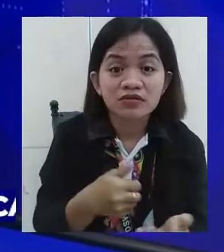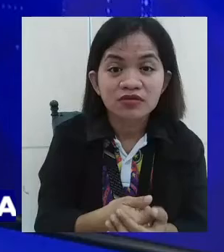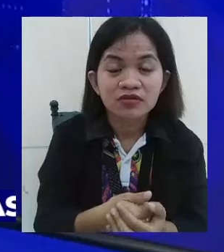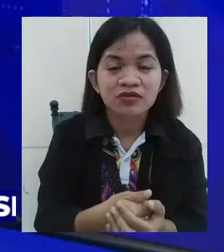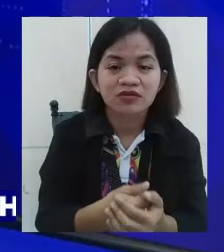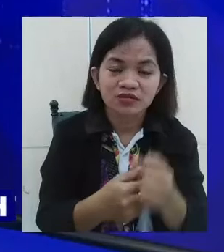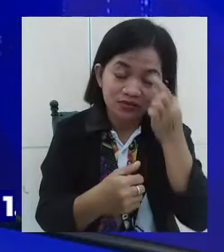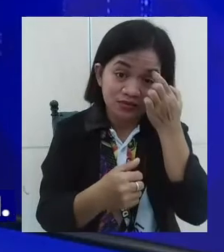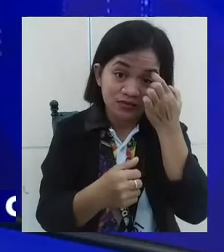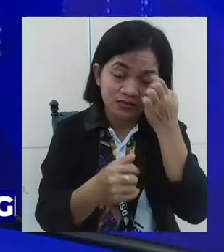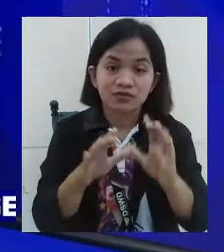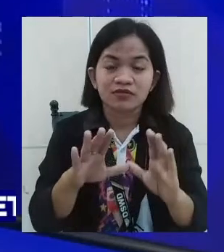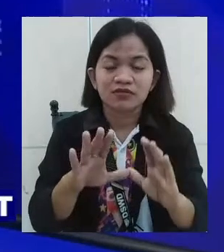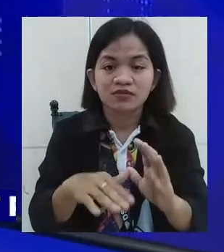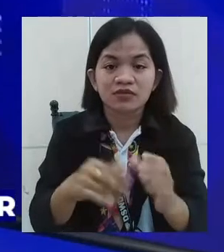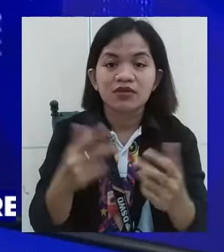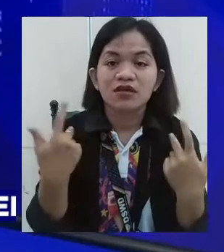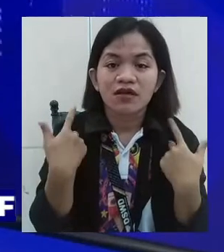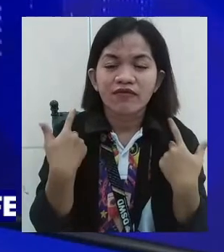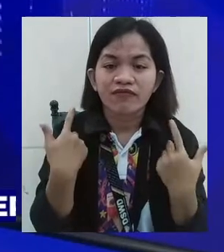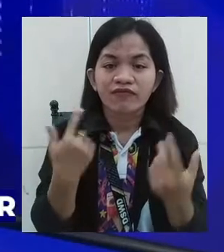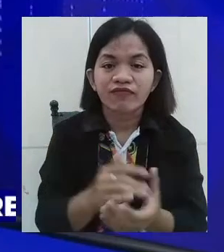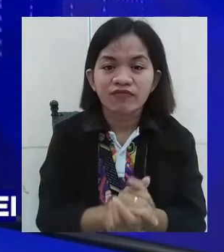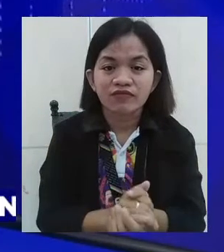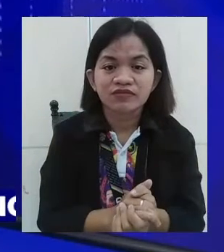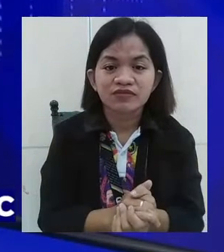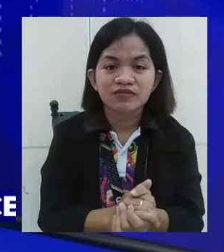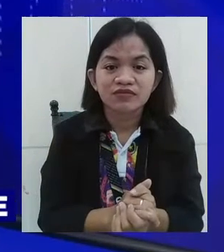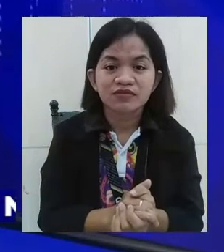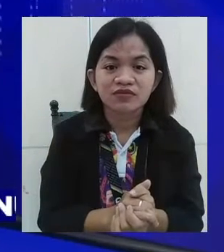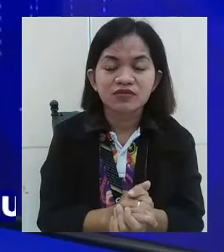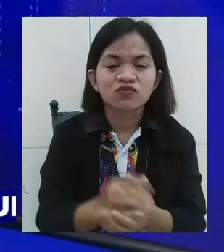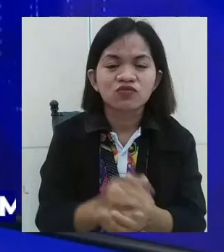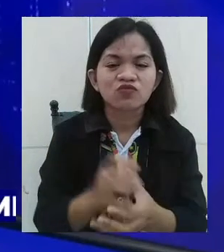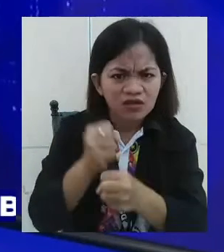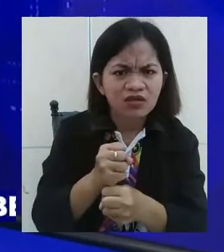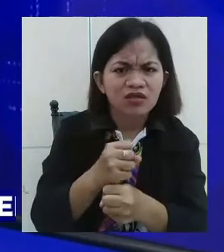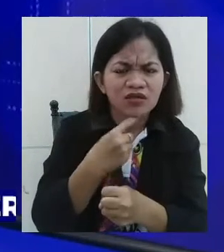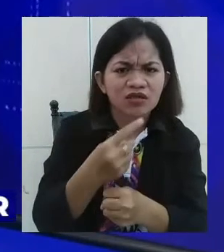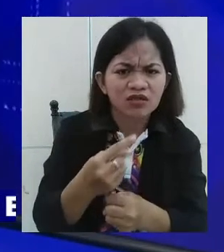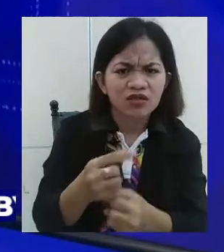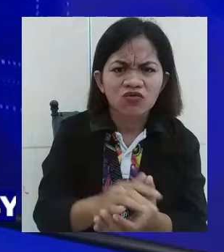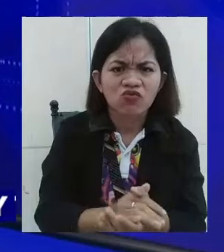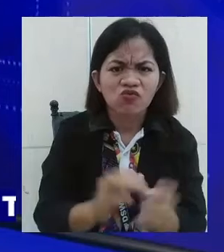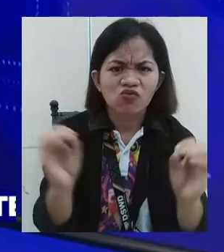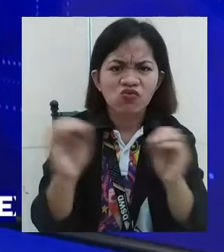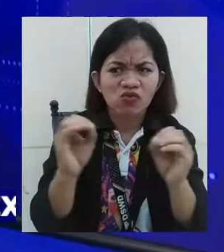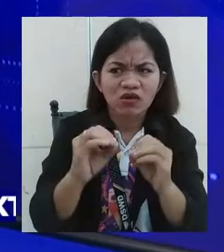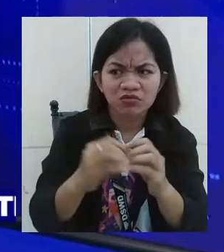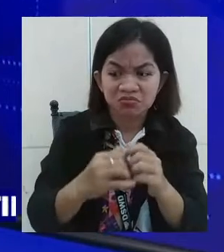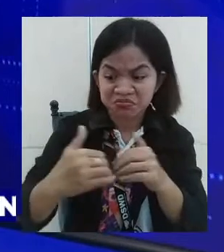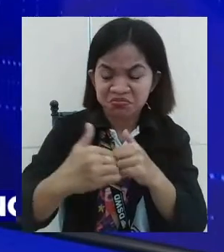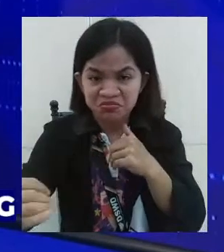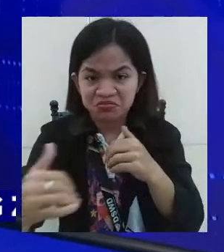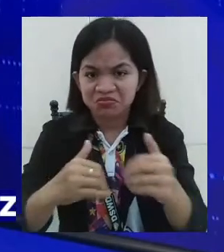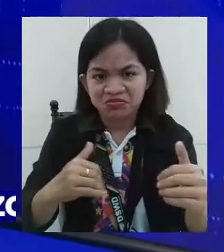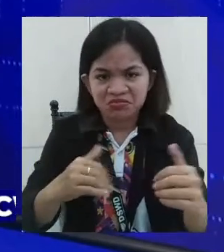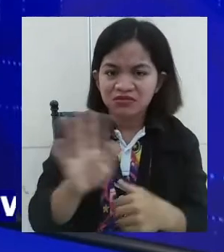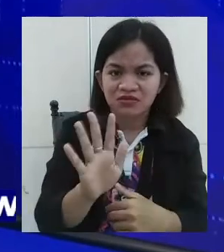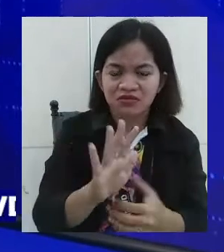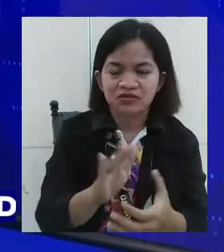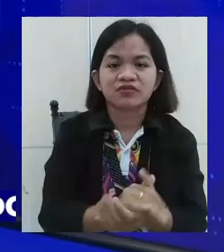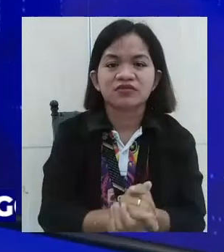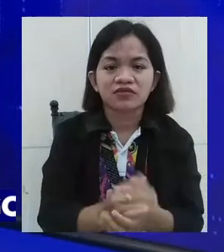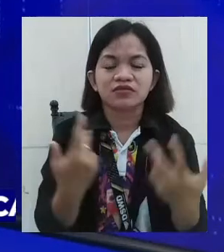talagang mayroon kaming access as always, provided of course walang exemption kasi diyan eh, just like